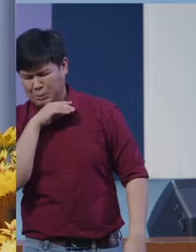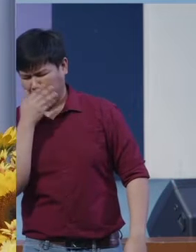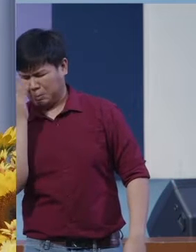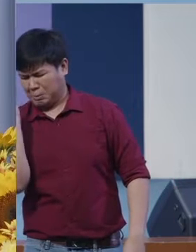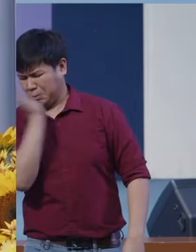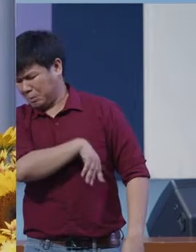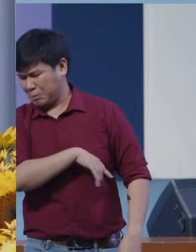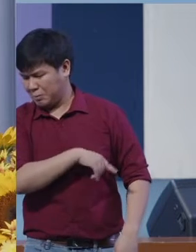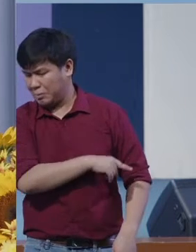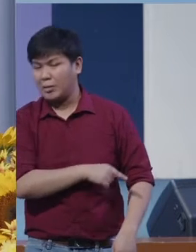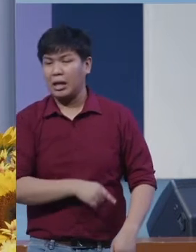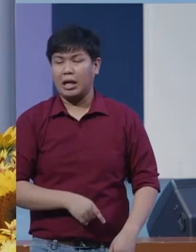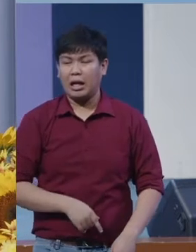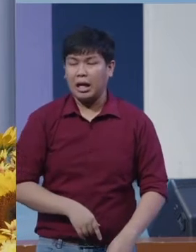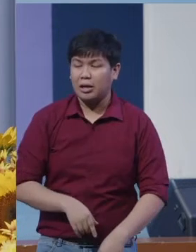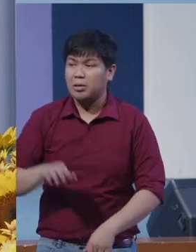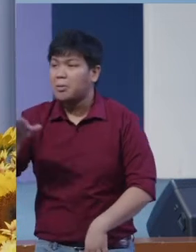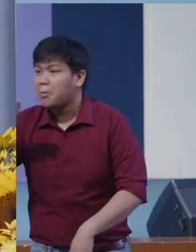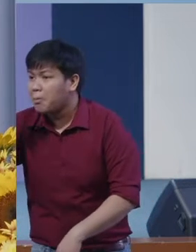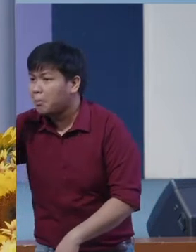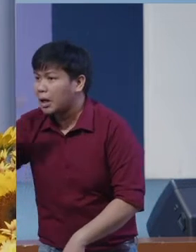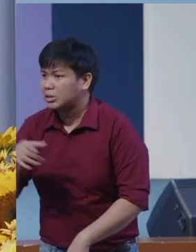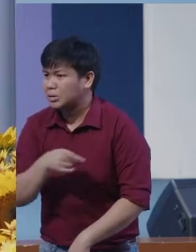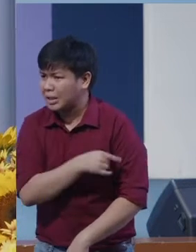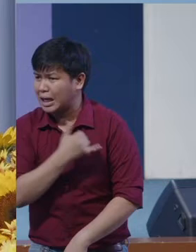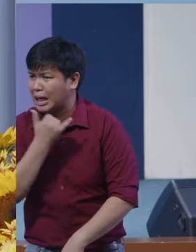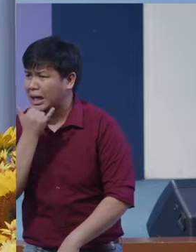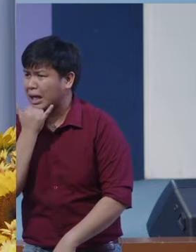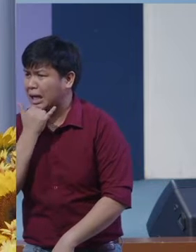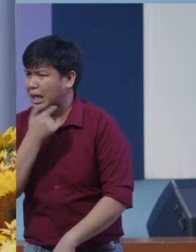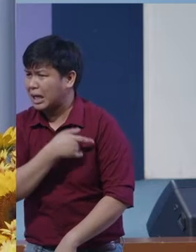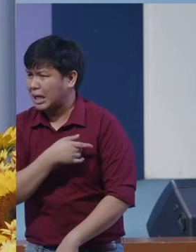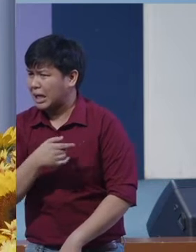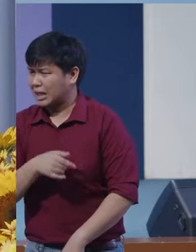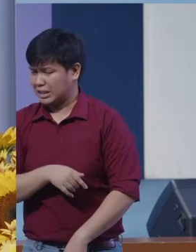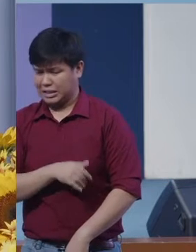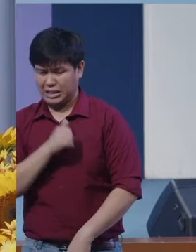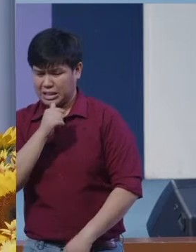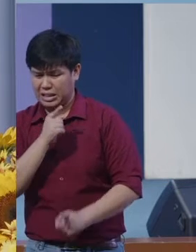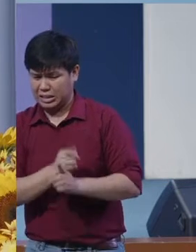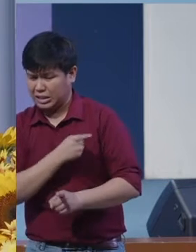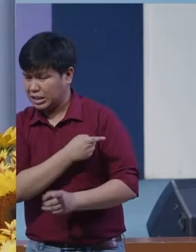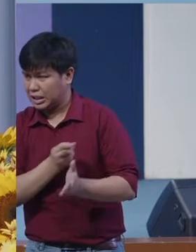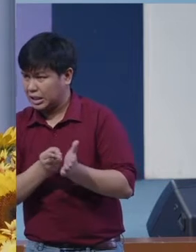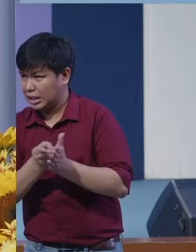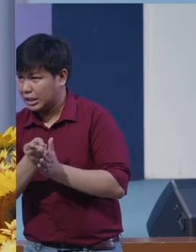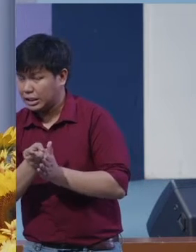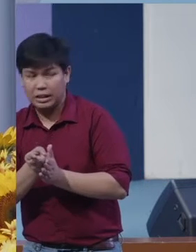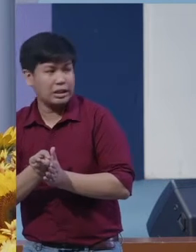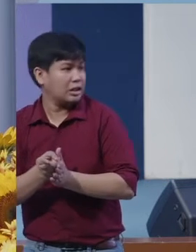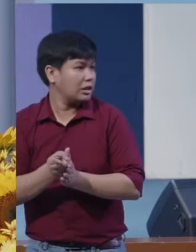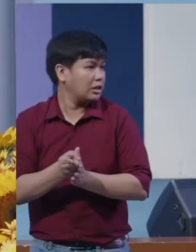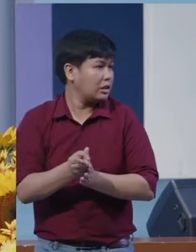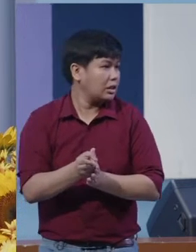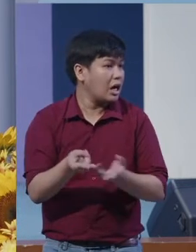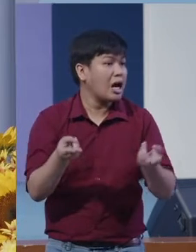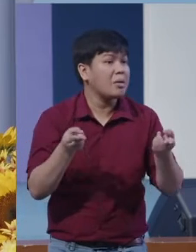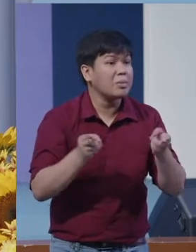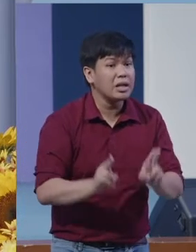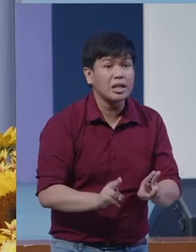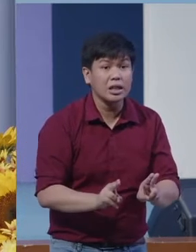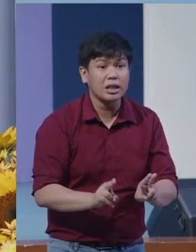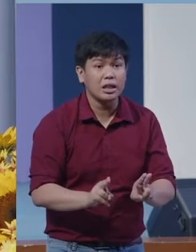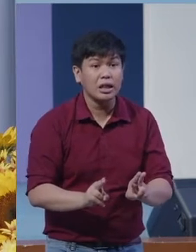Concerned lang ako, pastor, concerned. Huwag ka na maging concerned kung ganyan din lang gagawin mo.